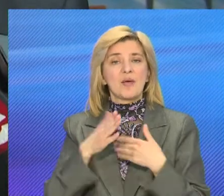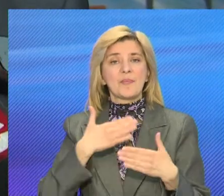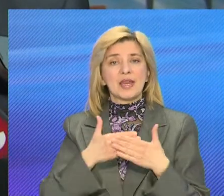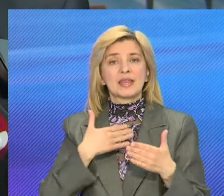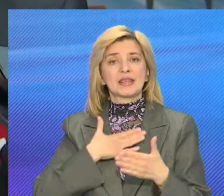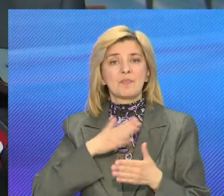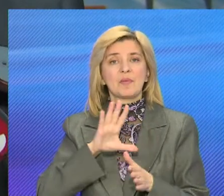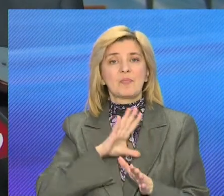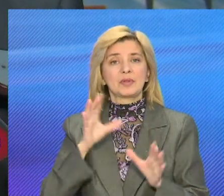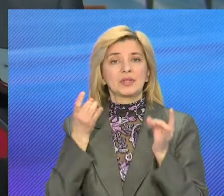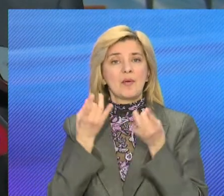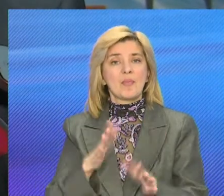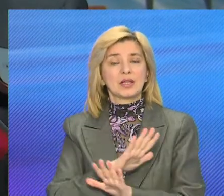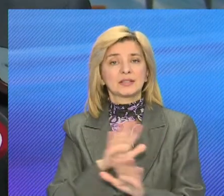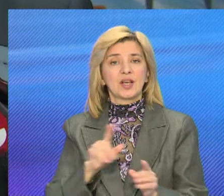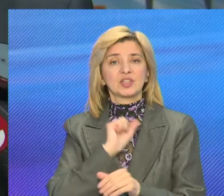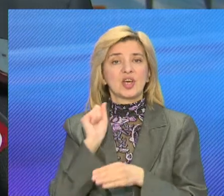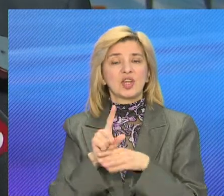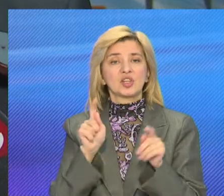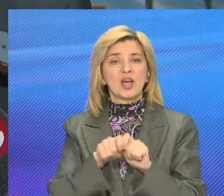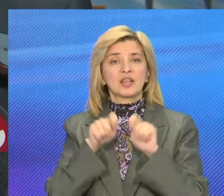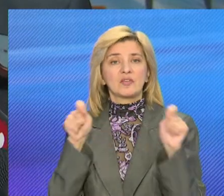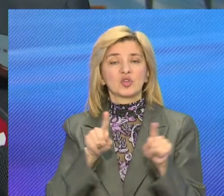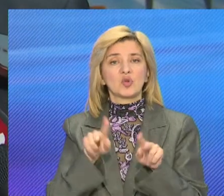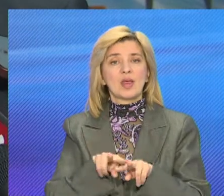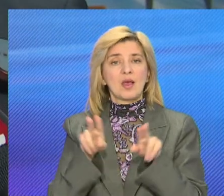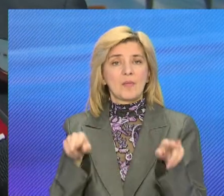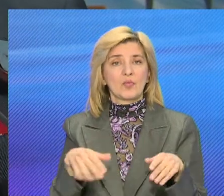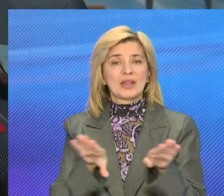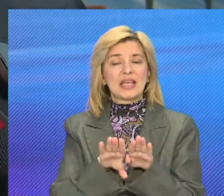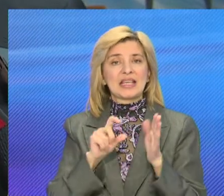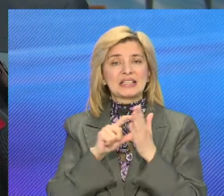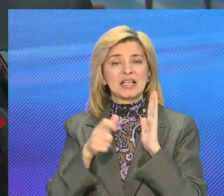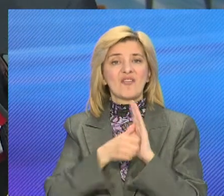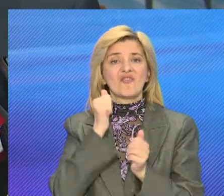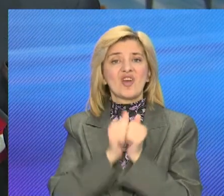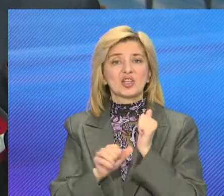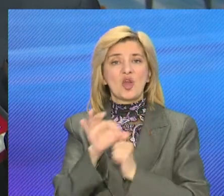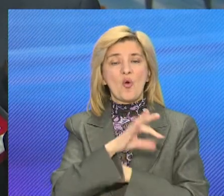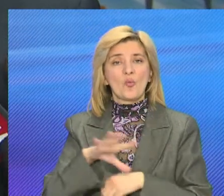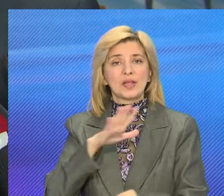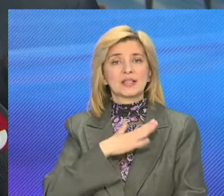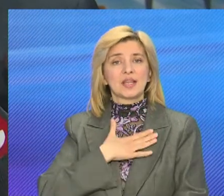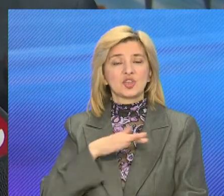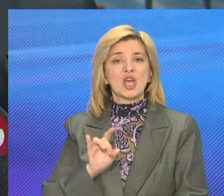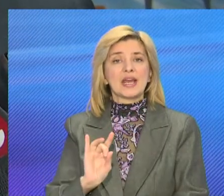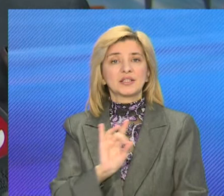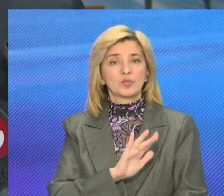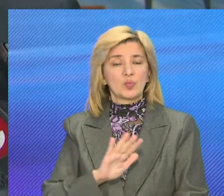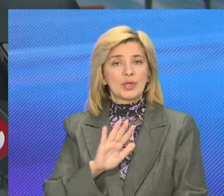непростая задача открыть что-то наподобие вот таких вот залов в каждой области нашей республики